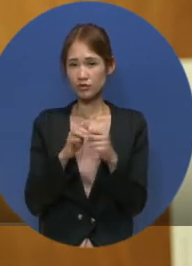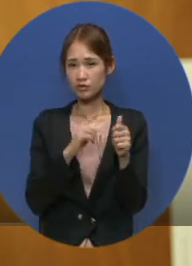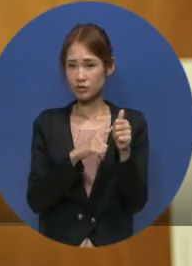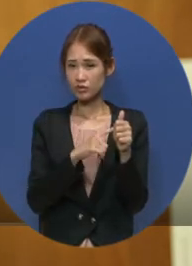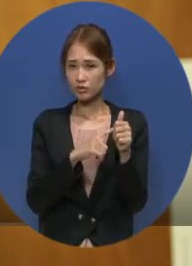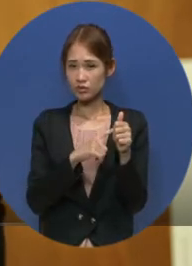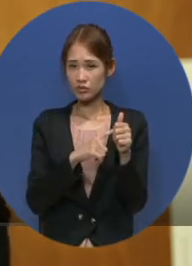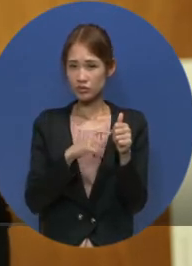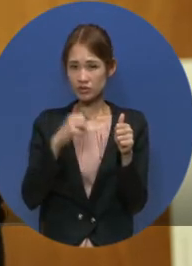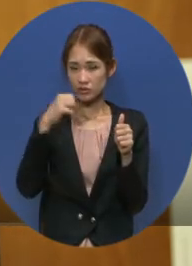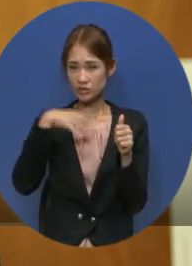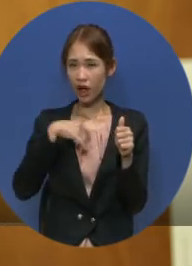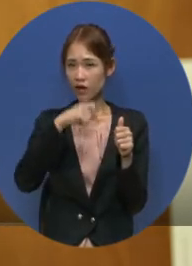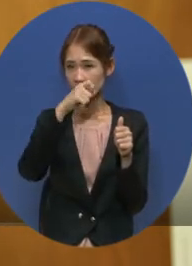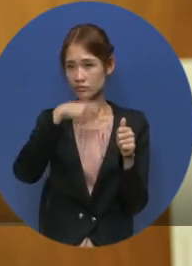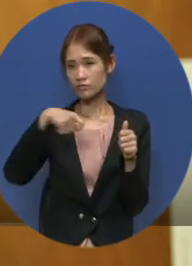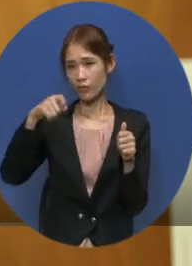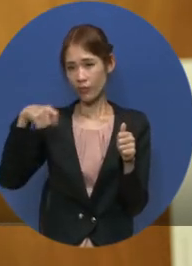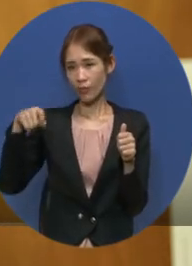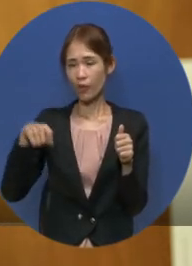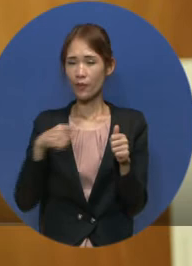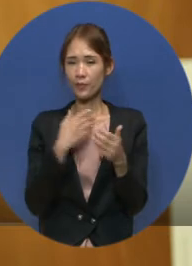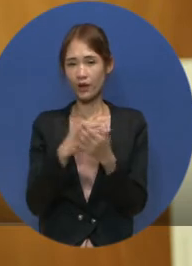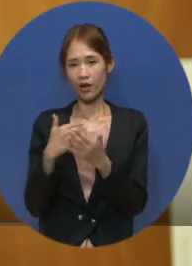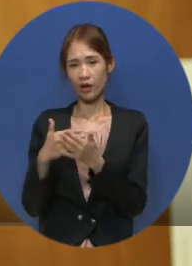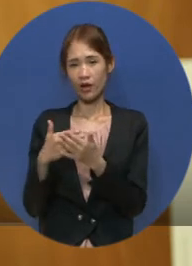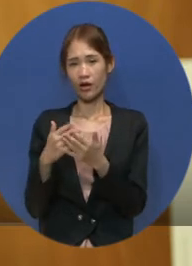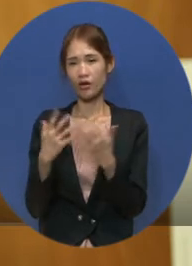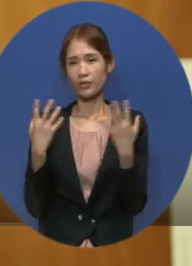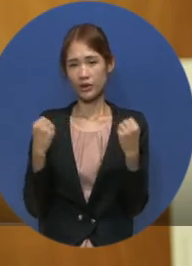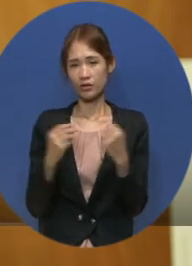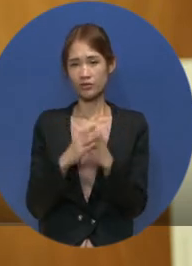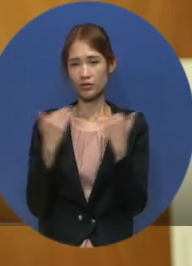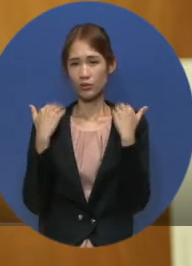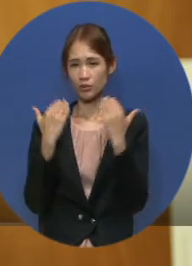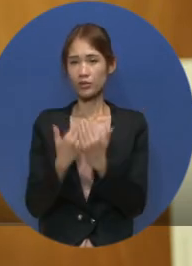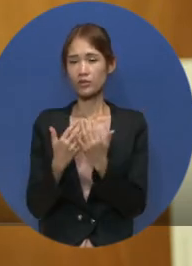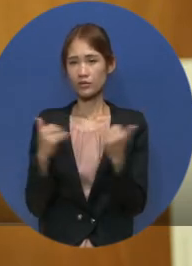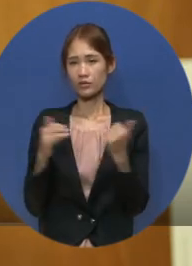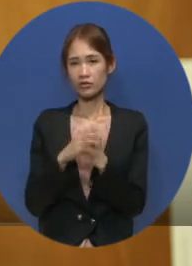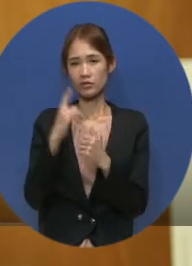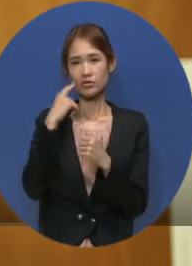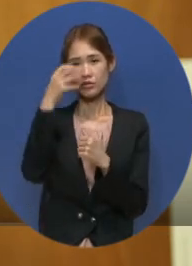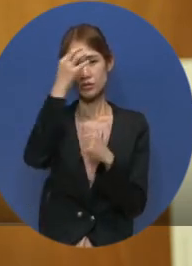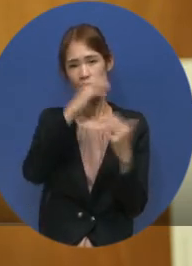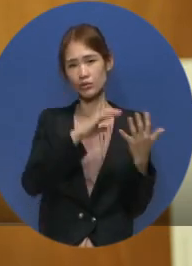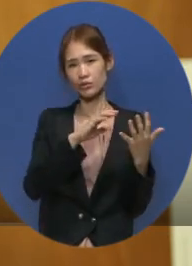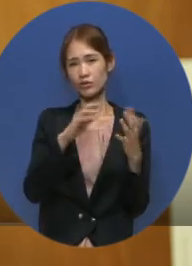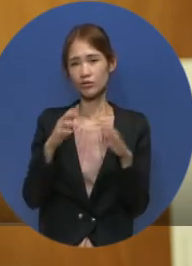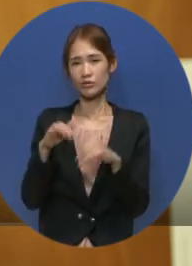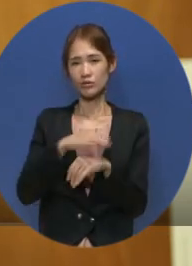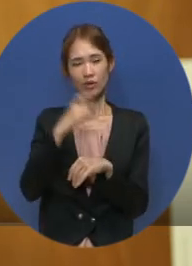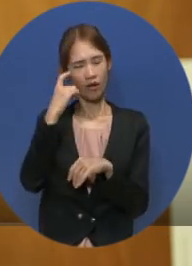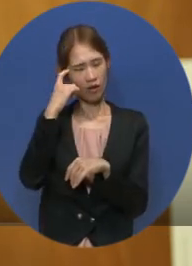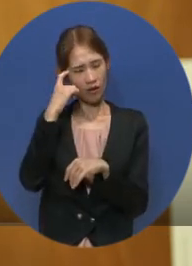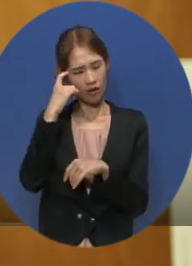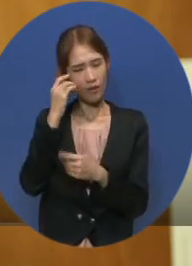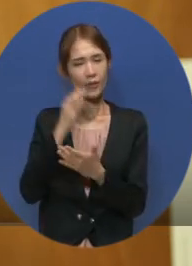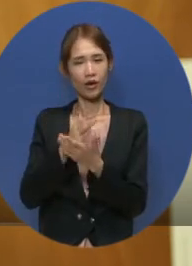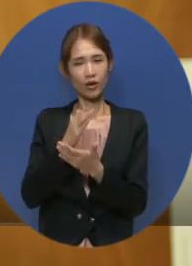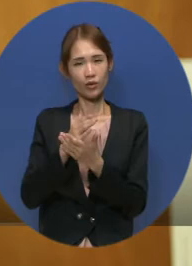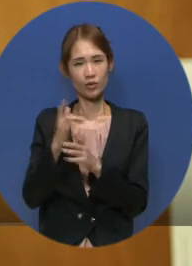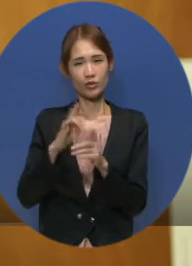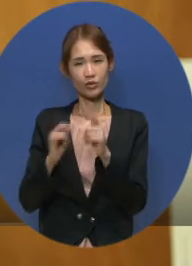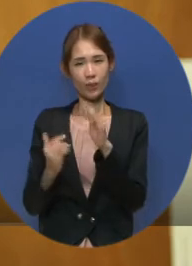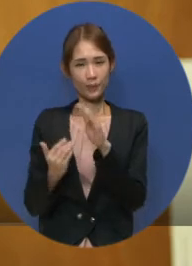이제 한 선으로 모든 그림을 그리는 분도 계세요. 그래서 굉장히 이렇게 발달장애인 분들의 이제 그 예술 세계는 또 우리가 생각했던 것의 범위를